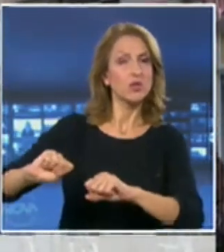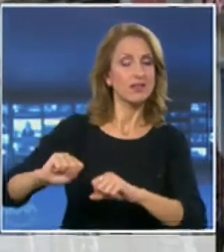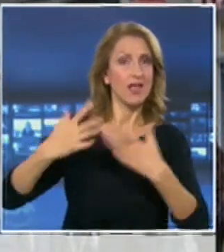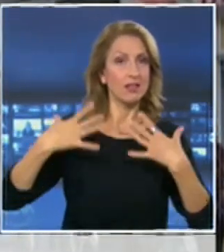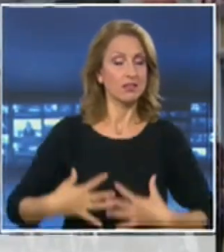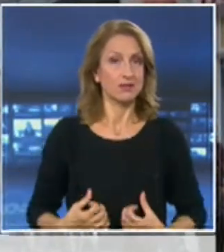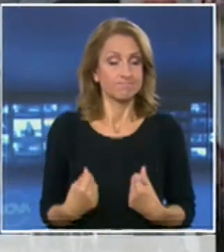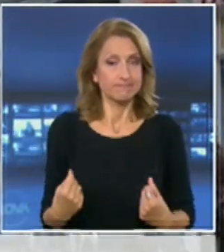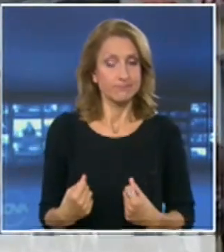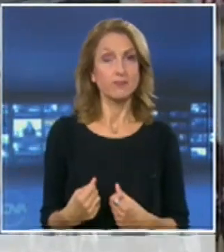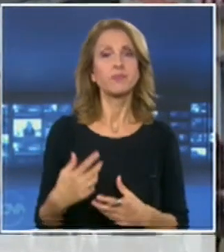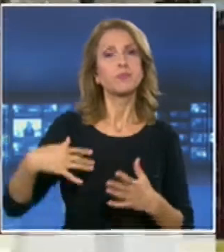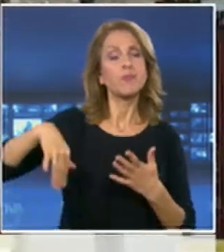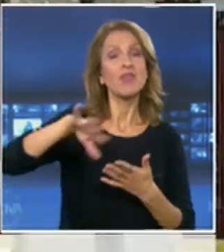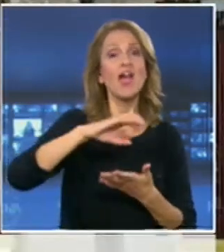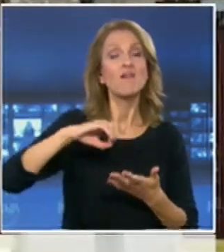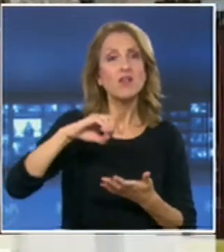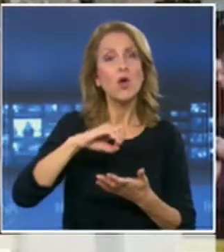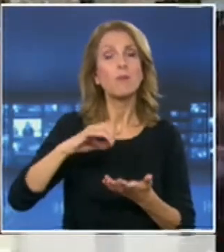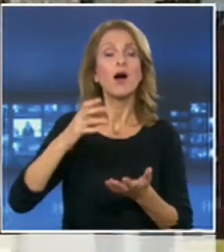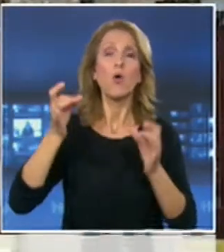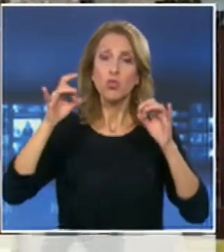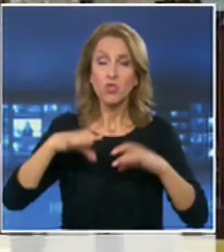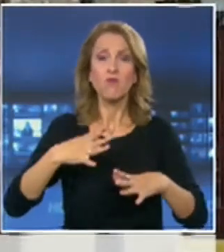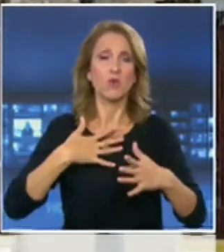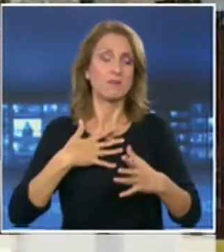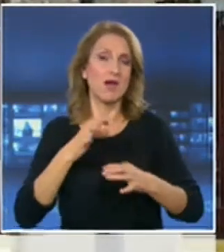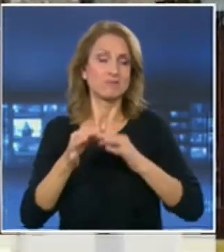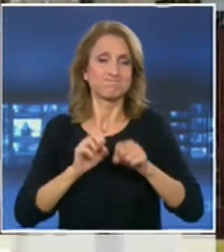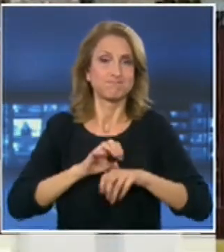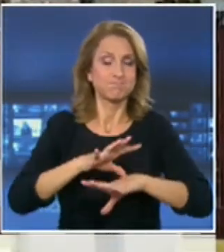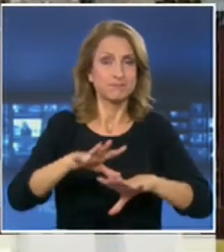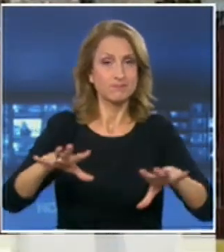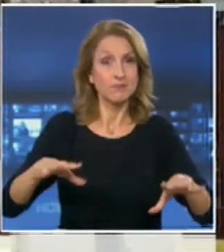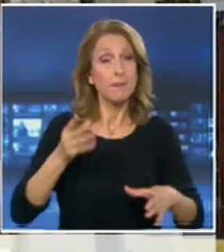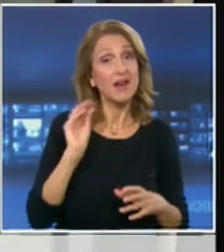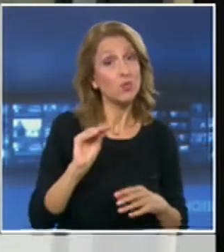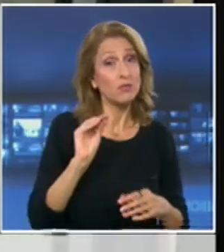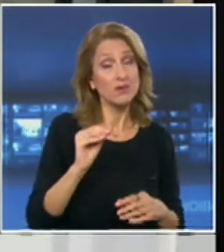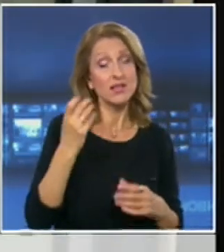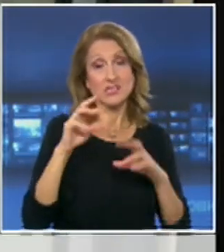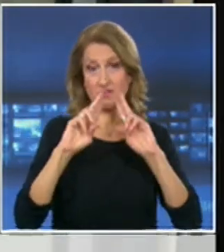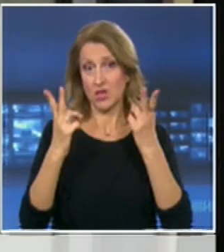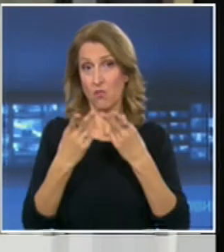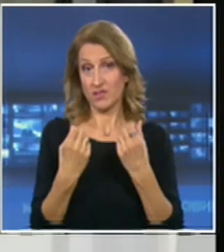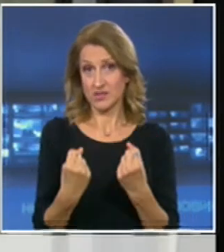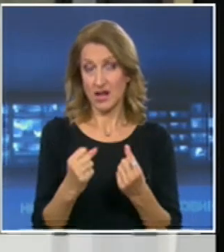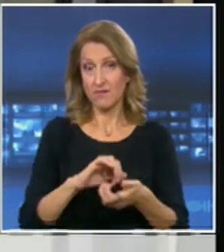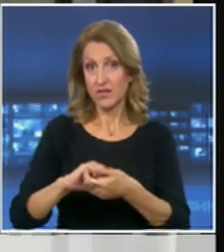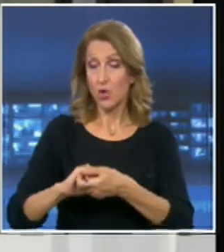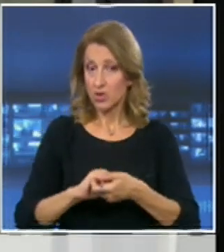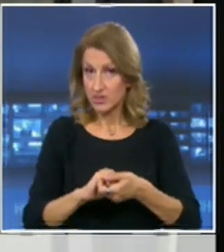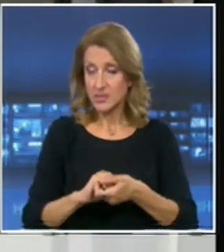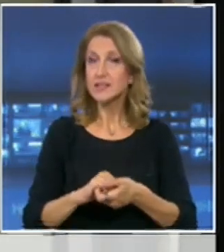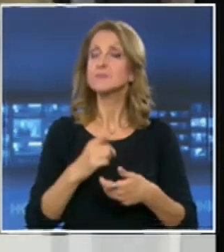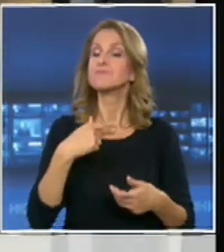на пандемията от коронавируса, предупредиха от Световната здравна организация. Ръководителят на Европейското подразделение